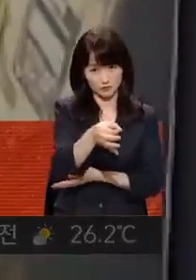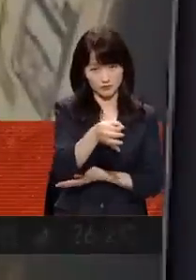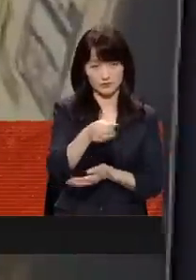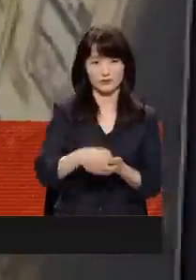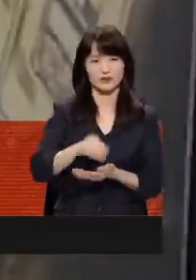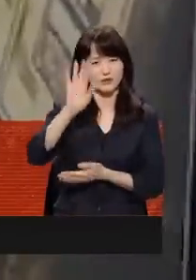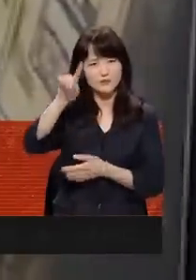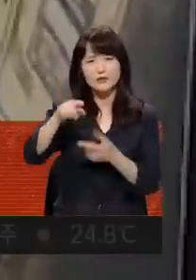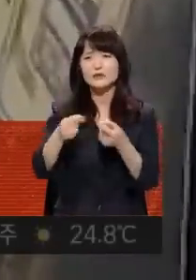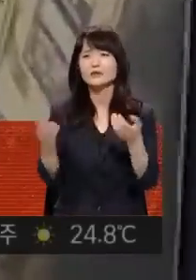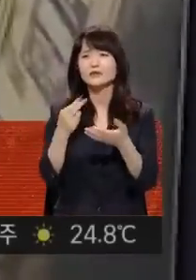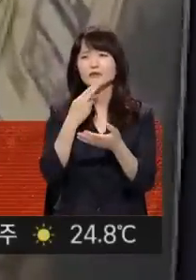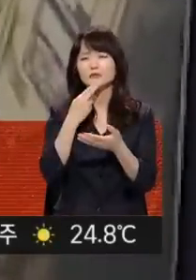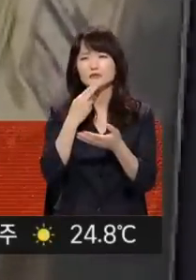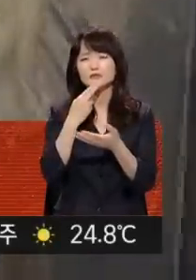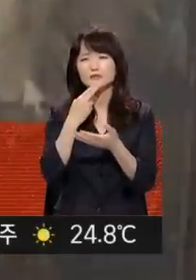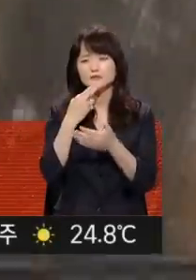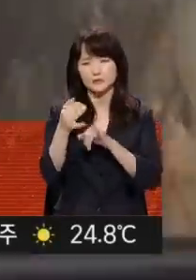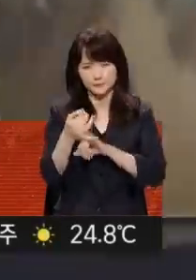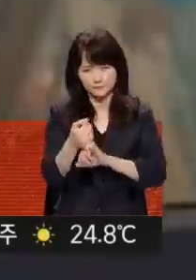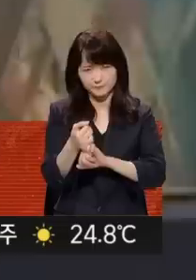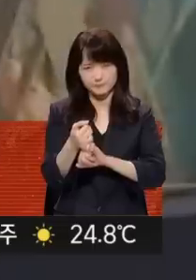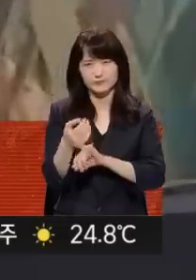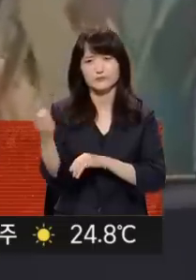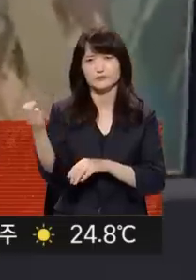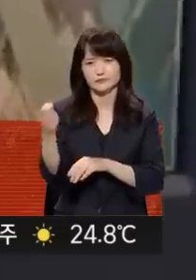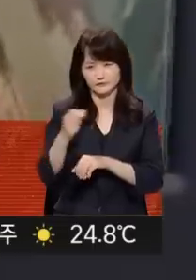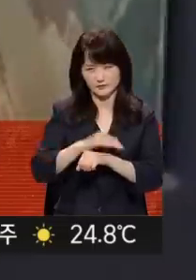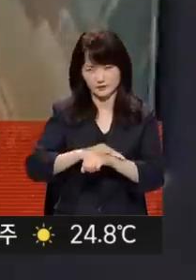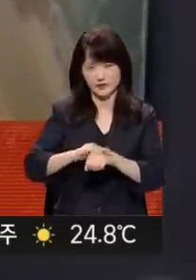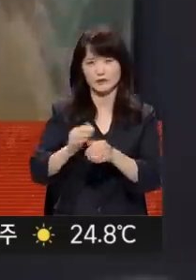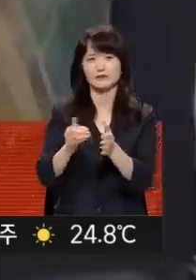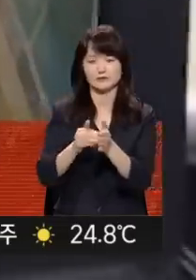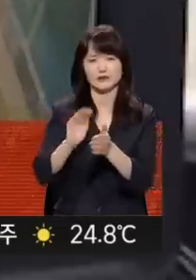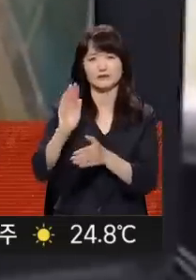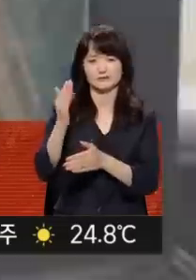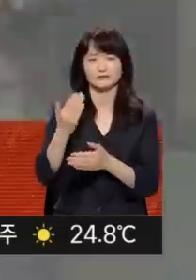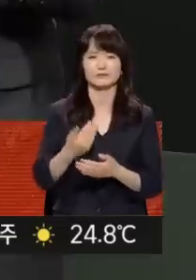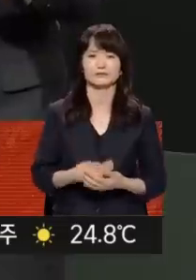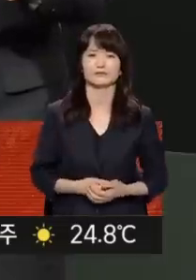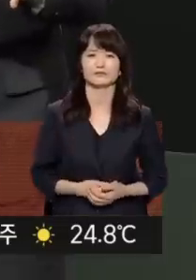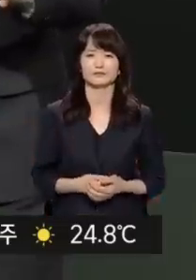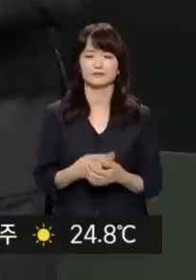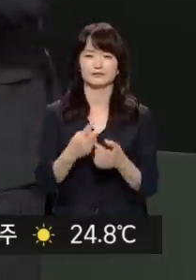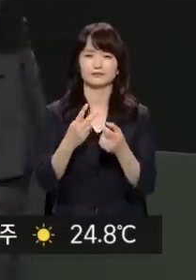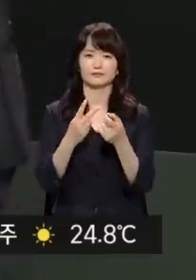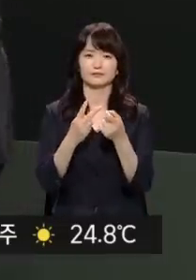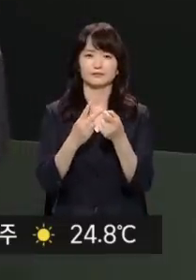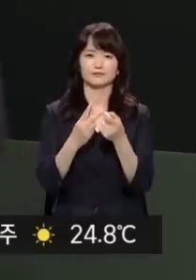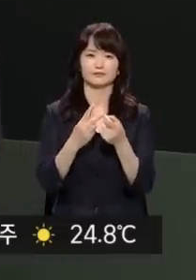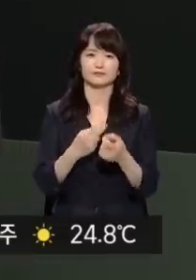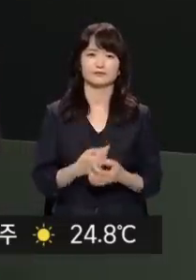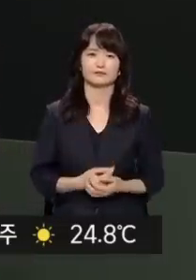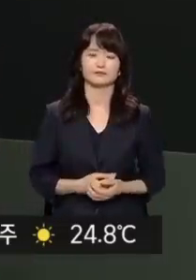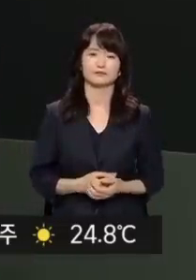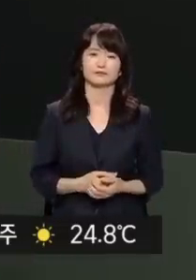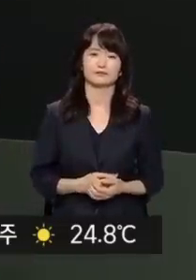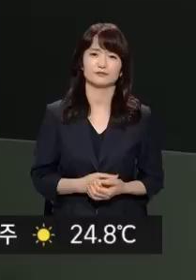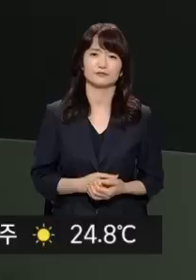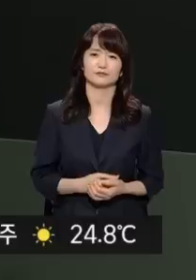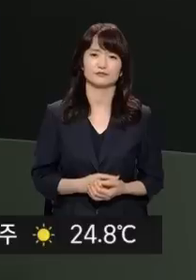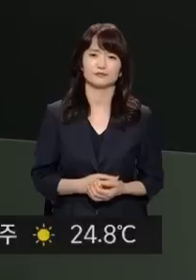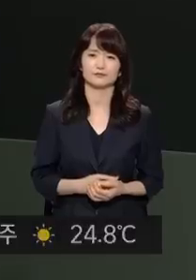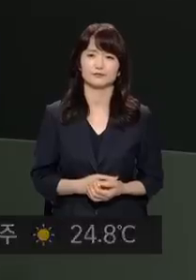이제 앞으로 이런 일 없게 하겠다는 다짐도 하시고 잘 정리하셔야 될 것 같습니다 그렇습니다 자 두 번째 뉴스 이어가죠